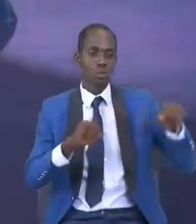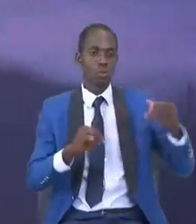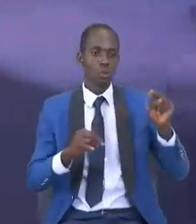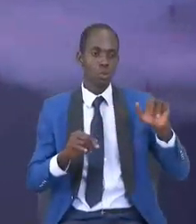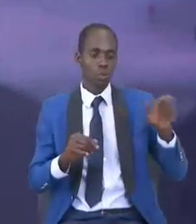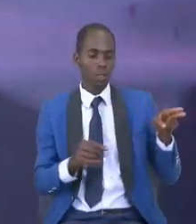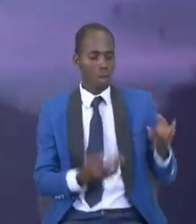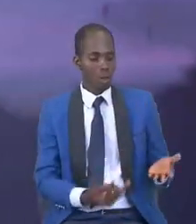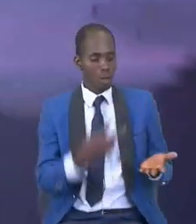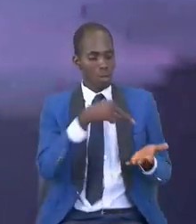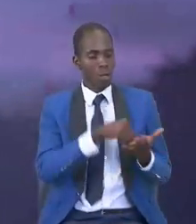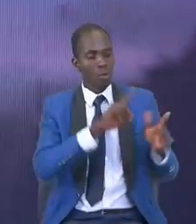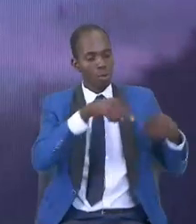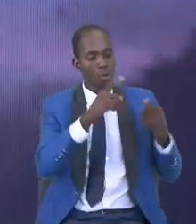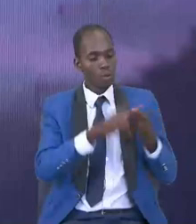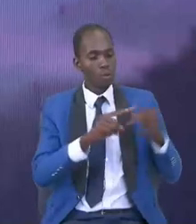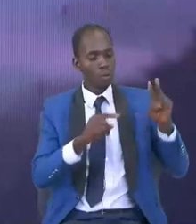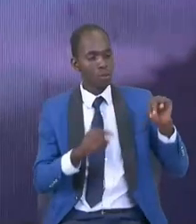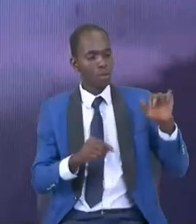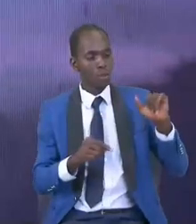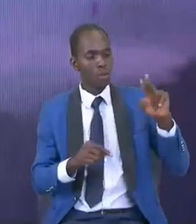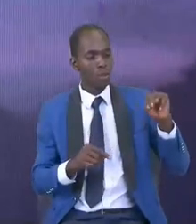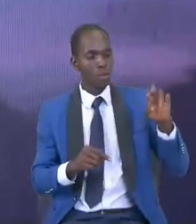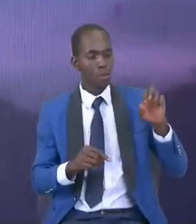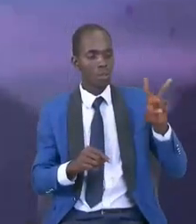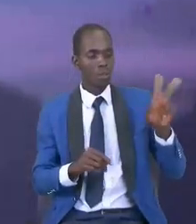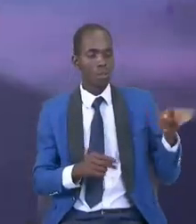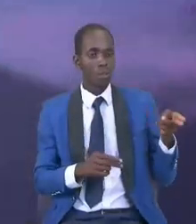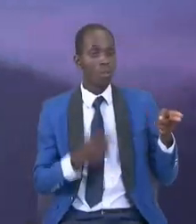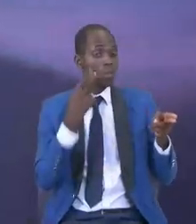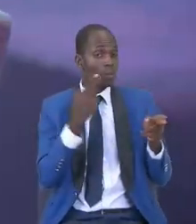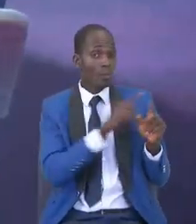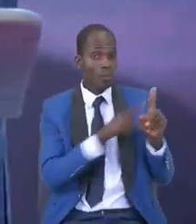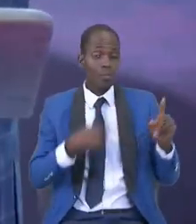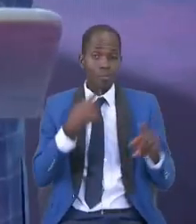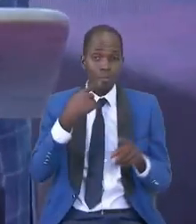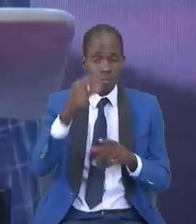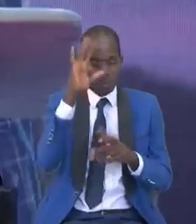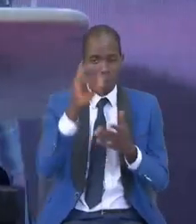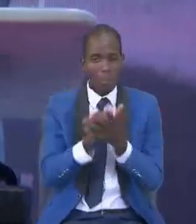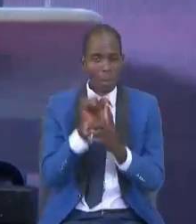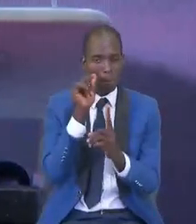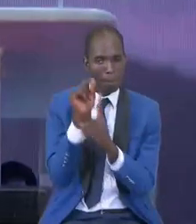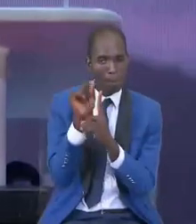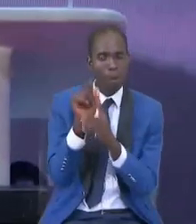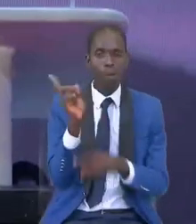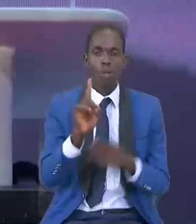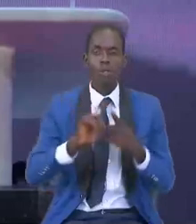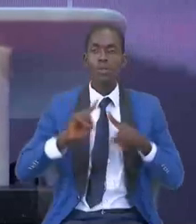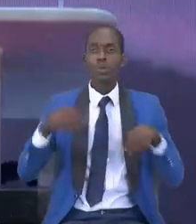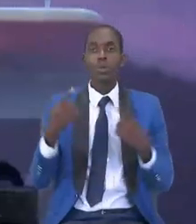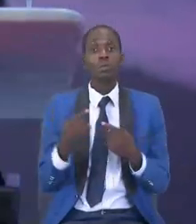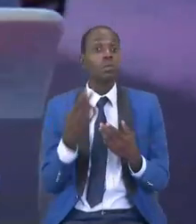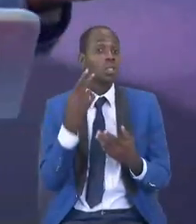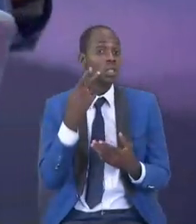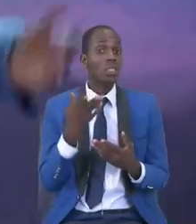Ninive. Lève-toi, va à Ninive. Le Seigneur est très spécifique et très défini là où il devait aller.